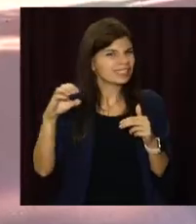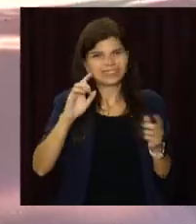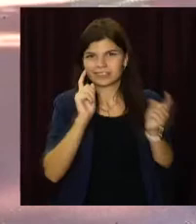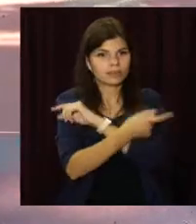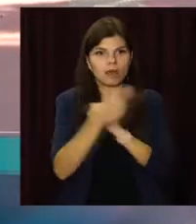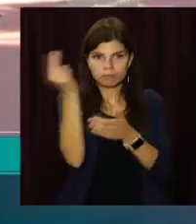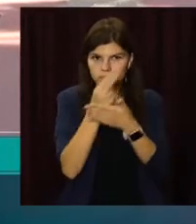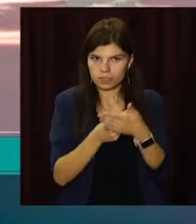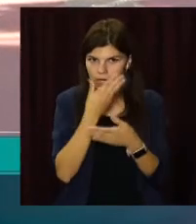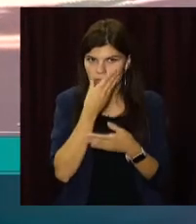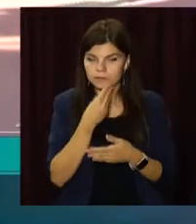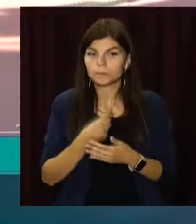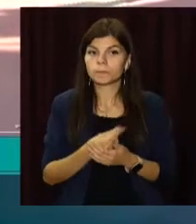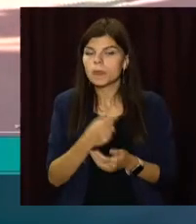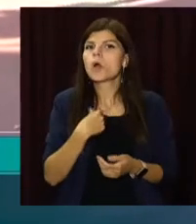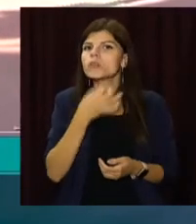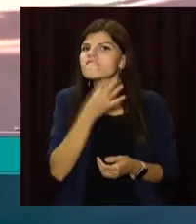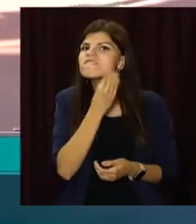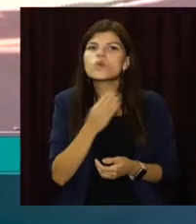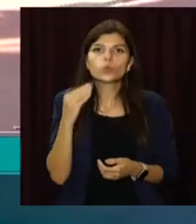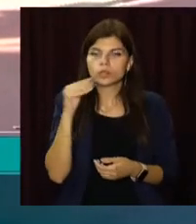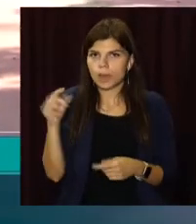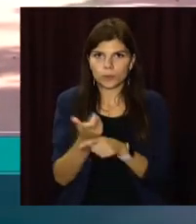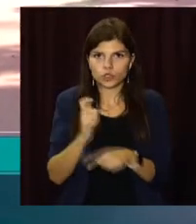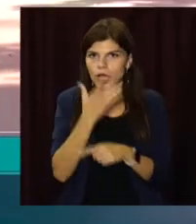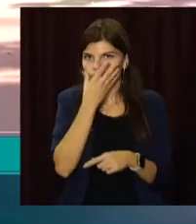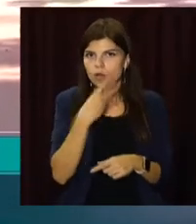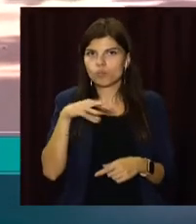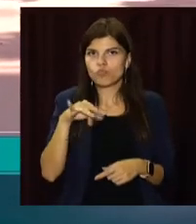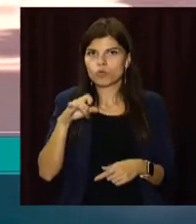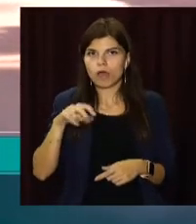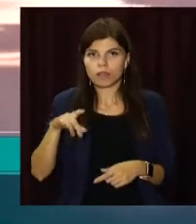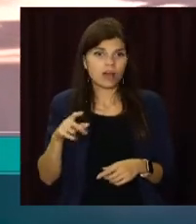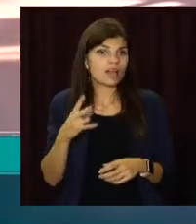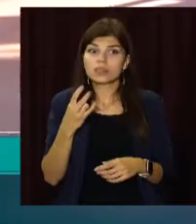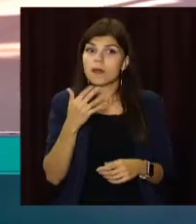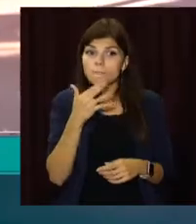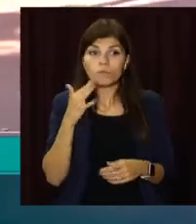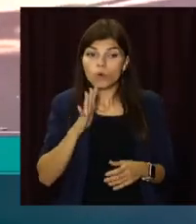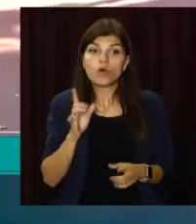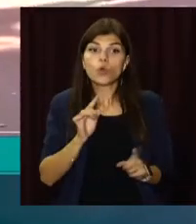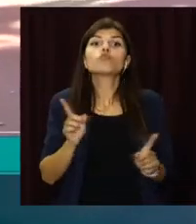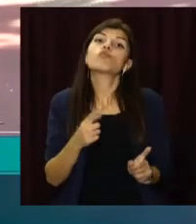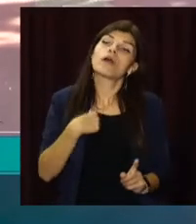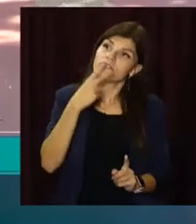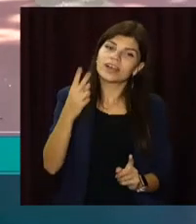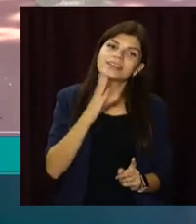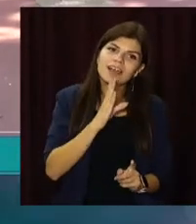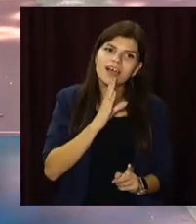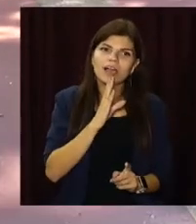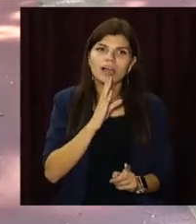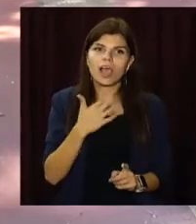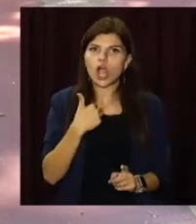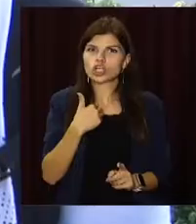Мені дуже подобається на Фрунзенському, там дуже красивий мурал. Їх не так-то і багато, але те, що я бачила, там дівчинка, по-моєму, з